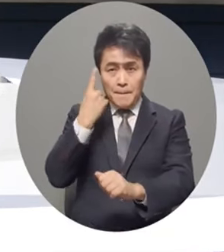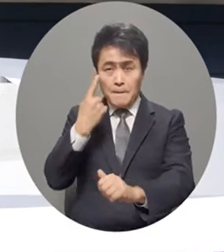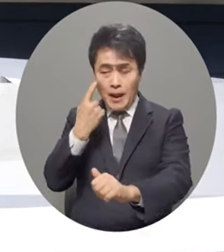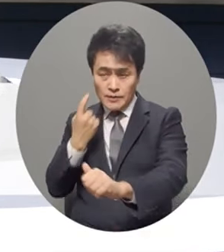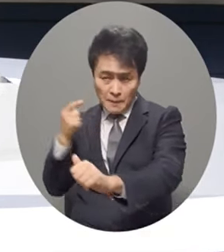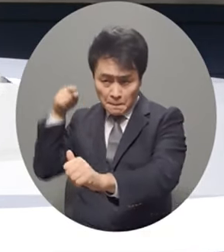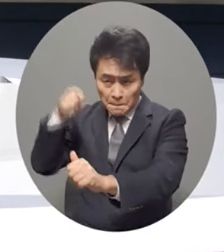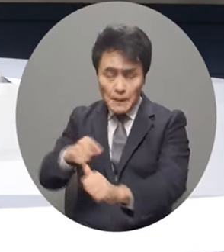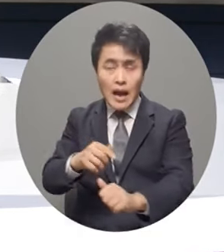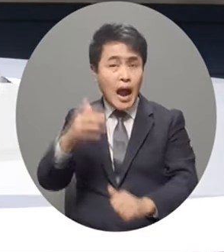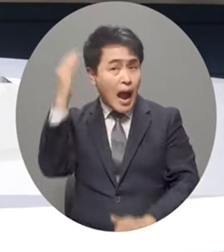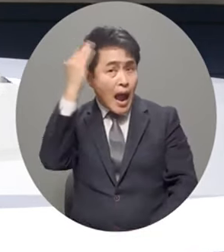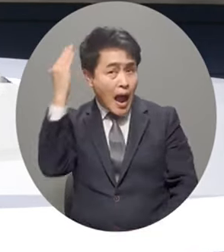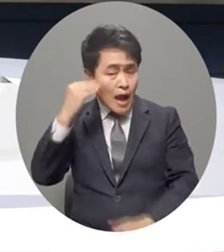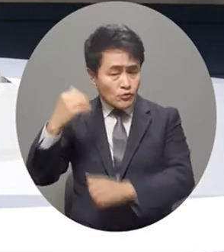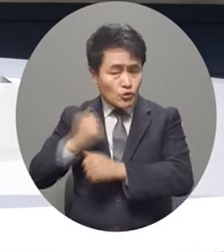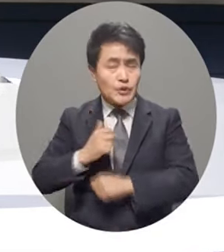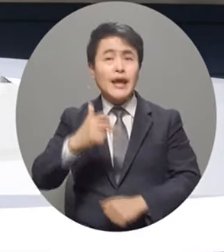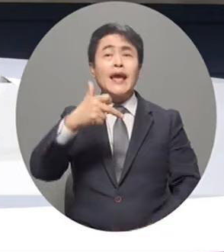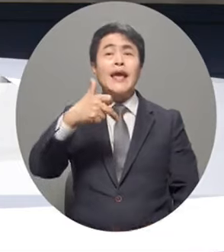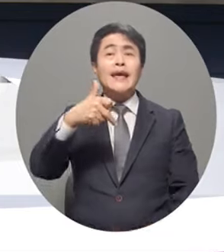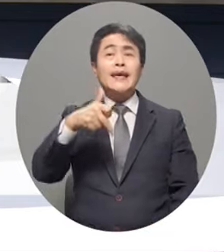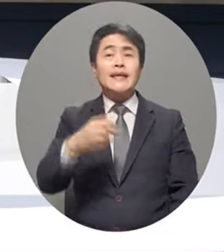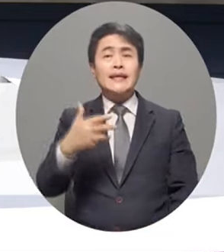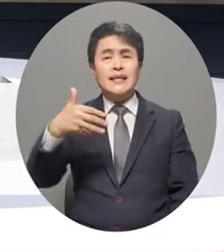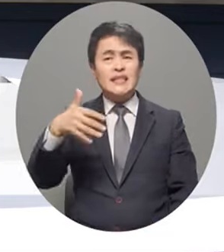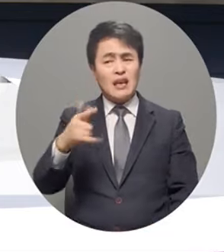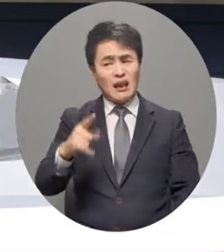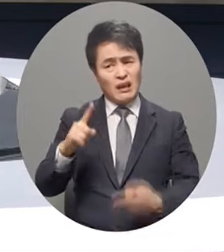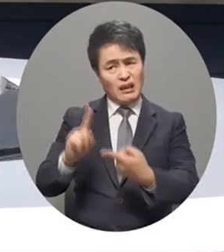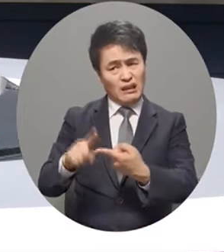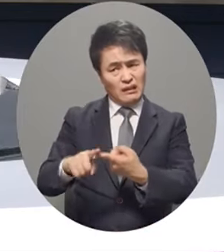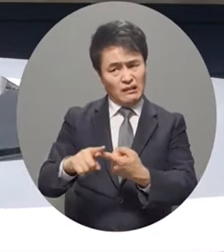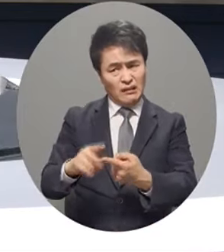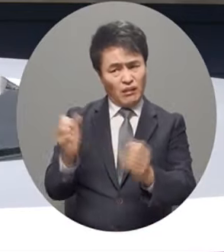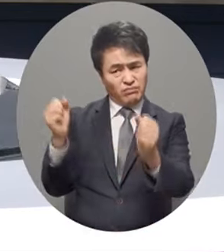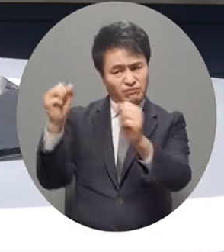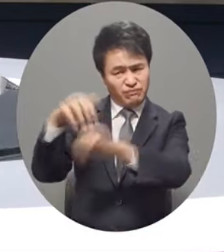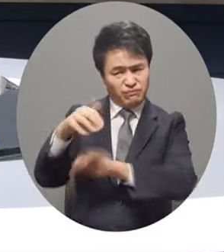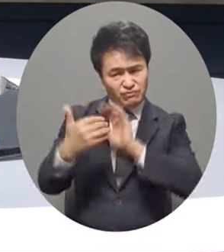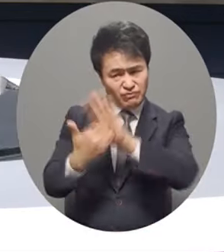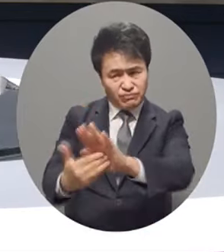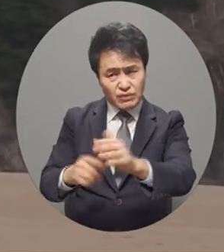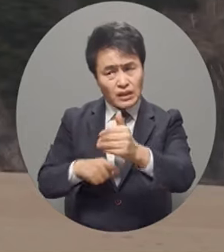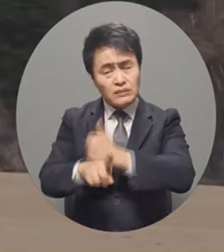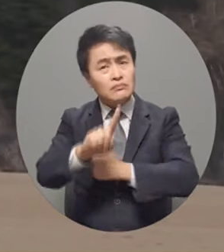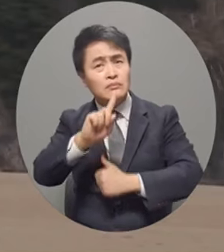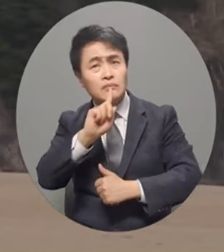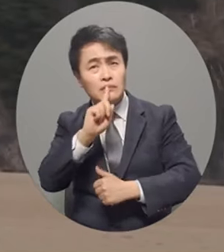우리군의 킬체인을 무력화하겠다는 의도로 풀이됩니다. 이덕영 기자입니다.